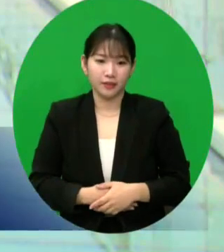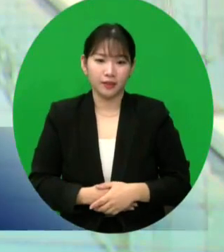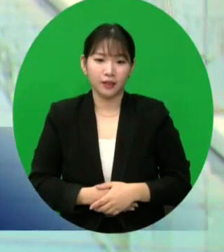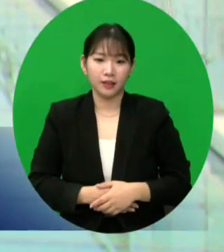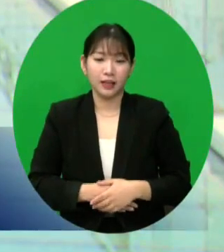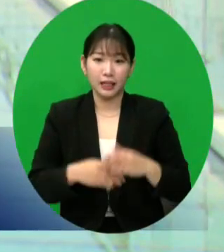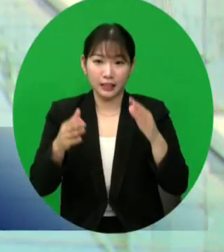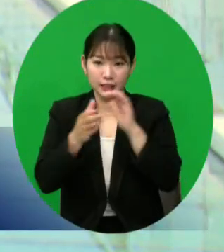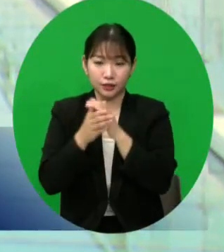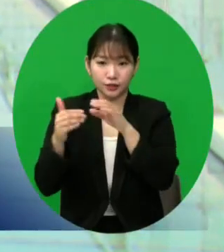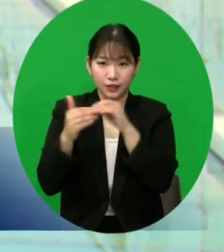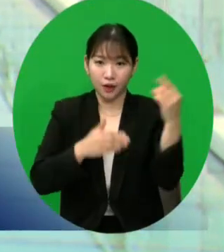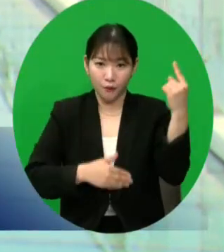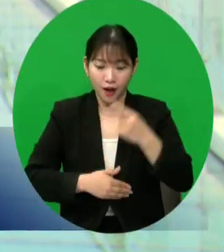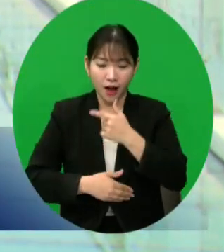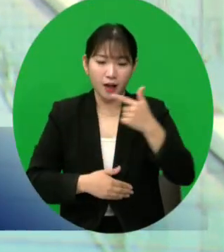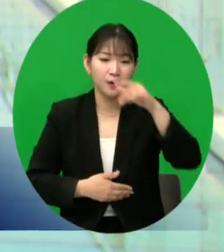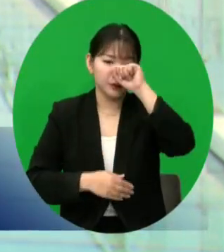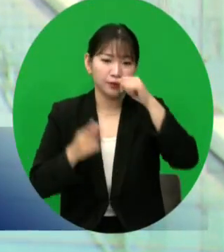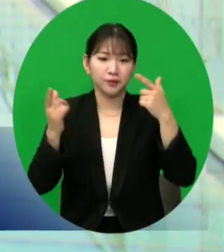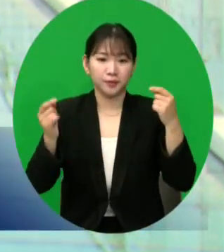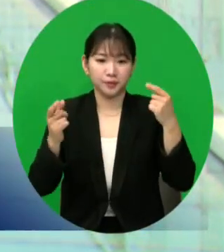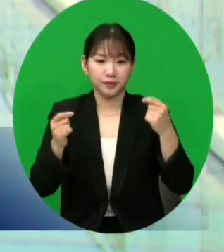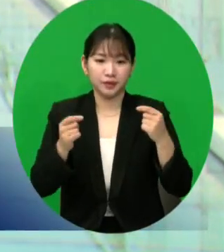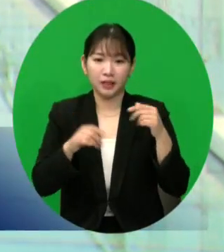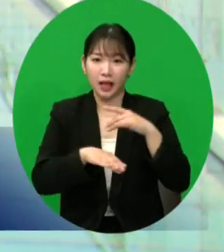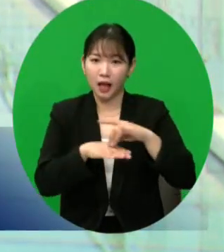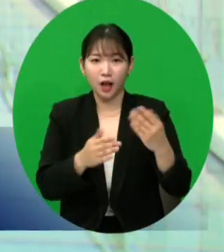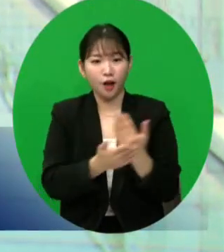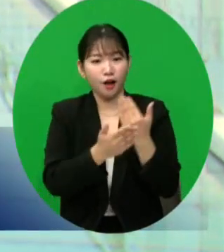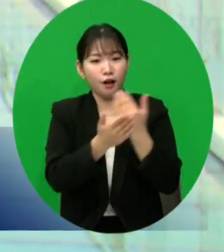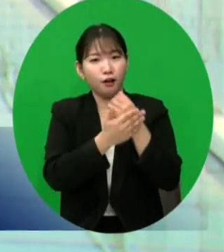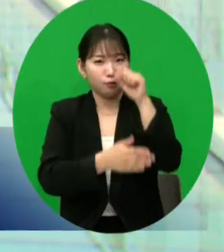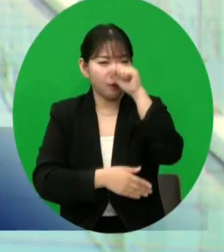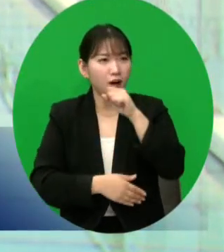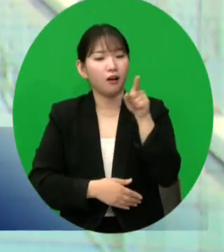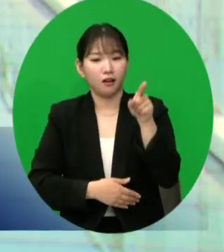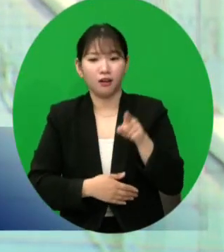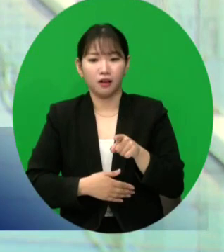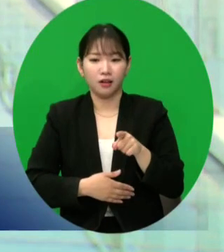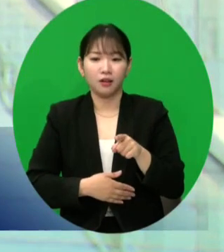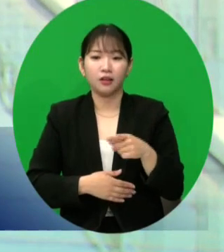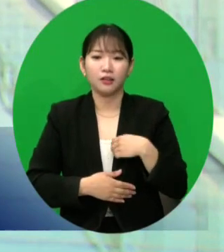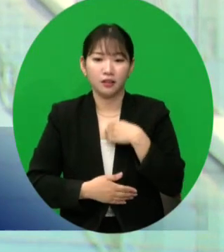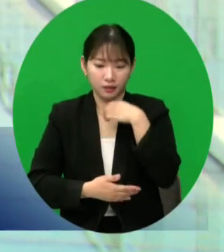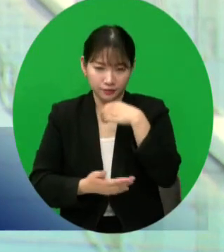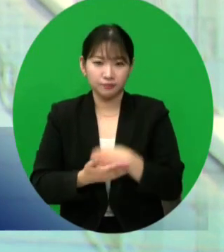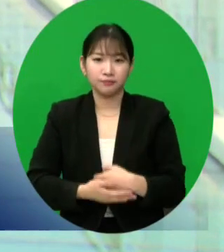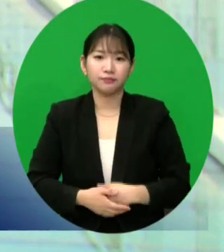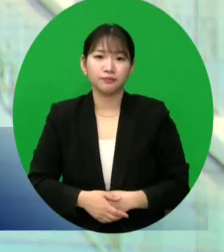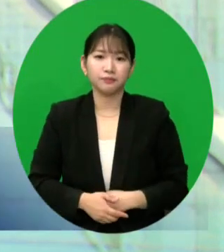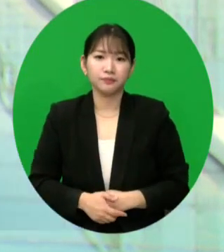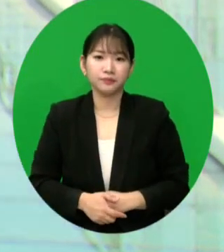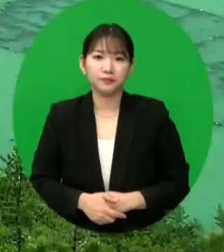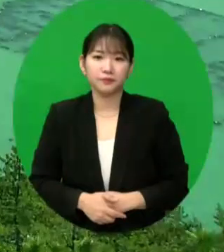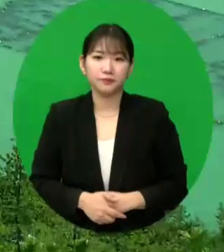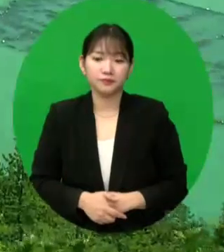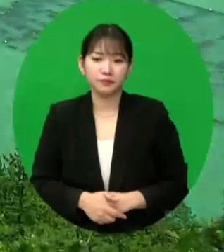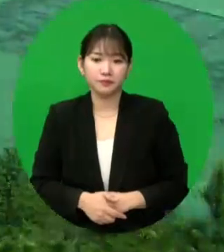안내해줘가지고 왔거든요. 너무 좋은 것 같아요. 아, 해남 발전이 이렇게 되는구나. 그래가지고 감명